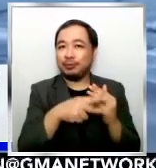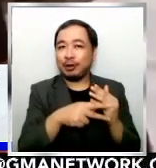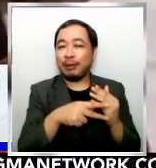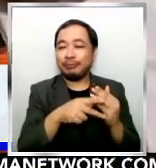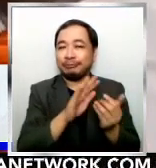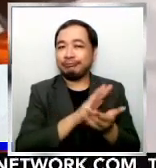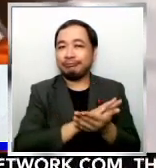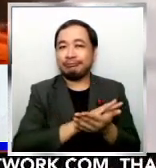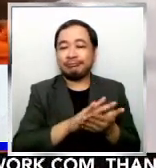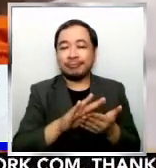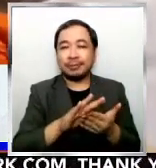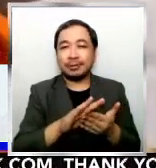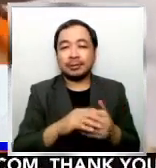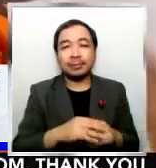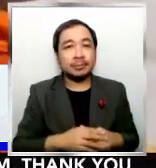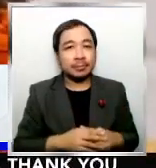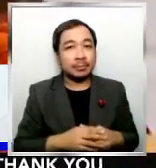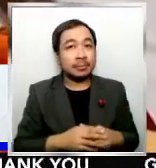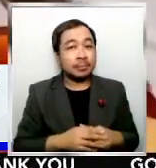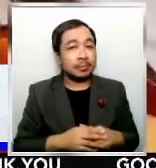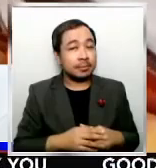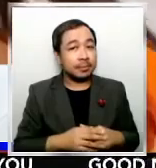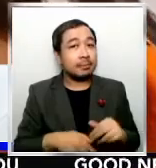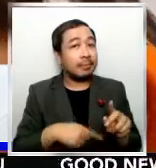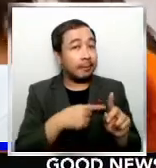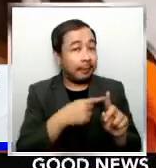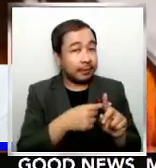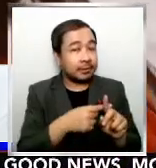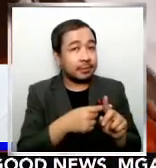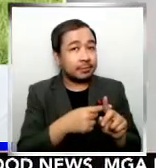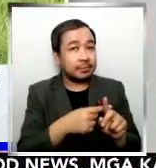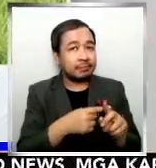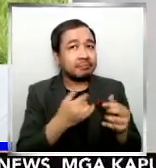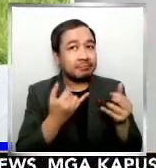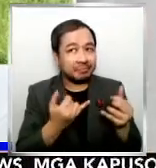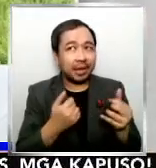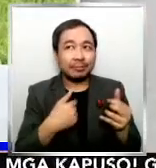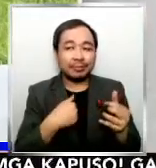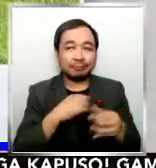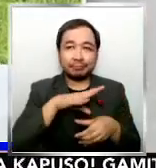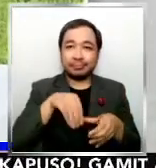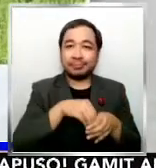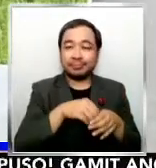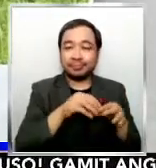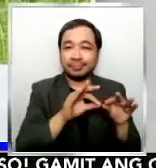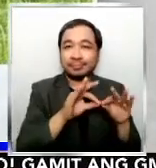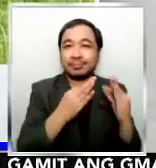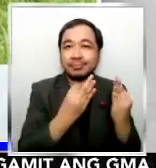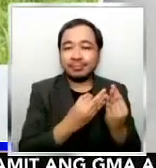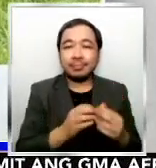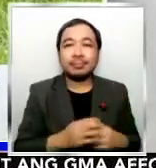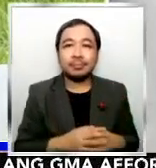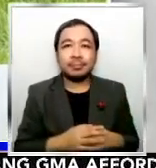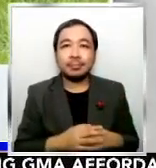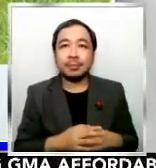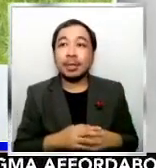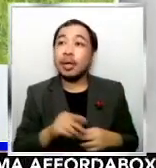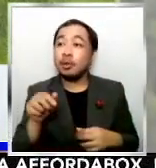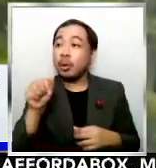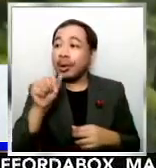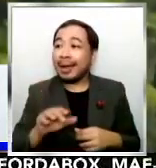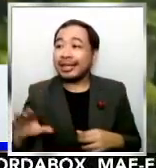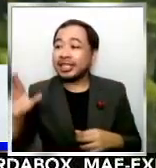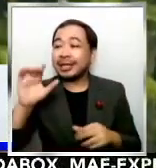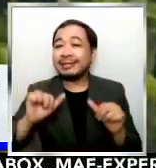course, he's a new part of the family. Ipinagmamalaki rin ang Asia's acting gem na